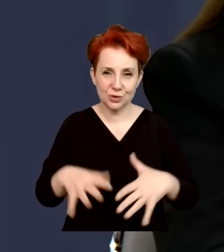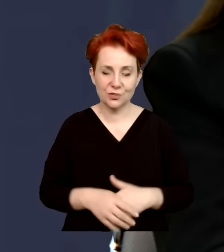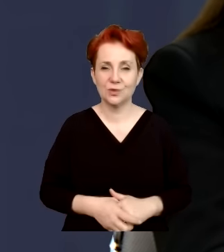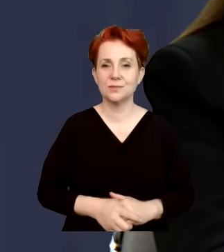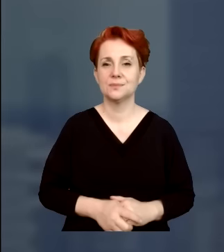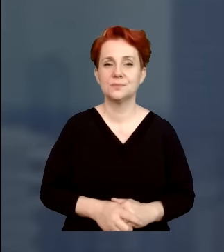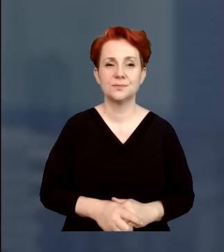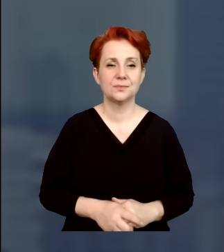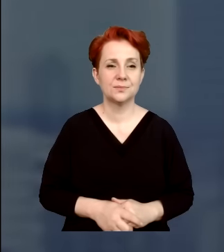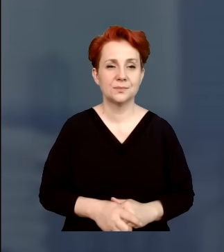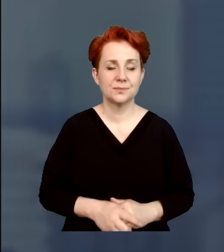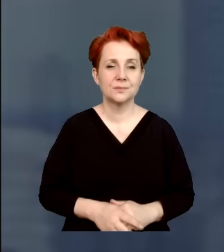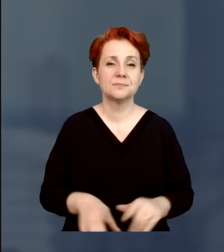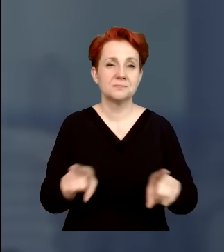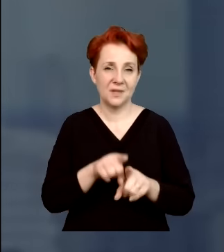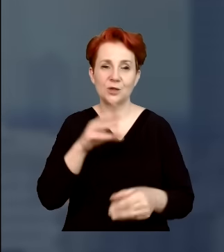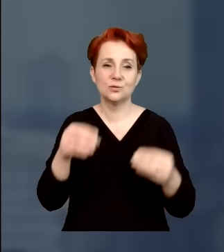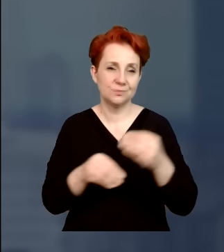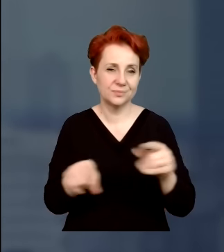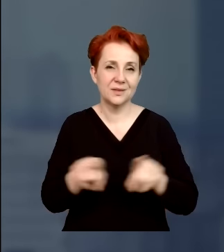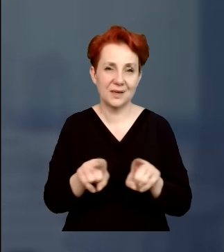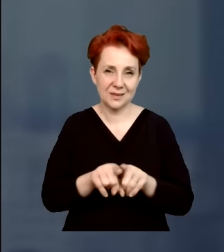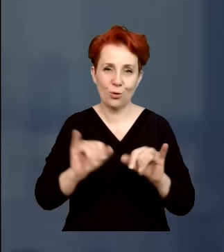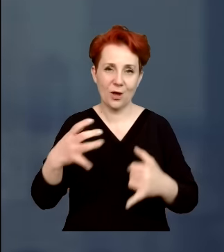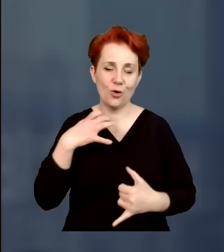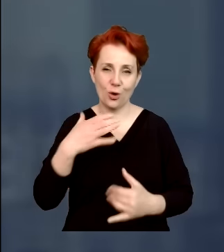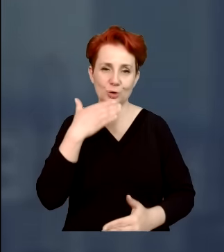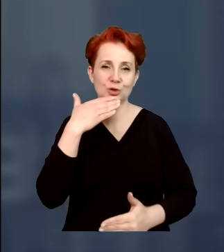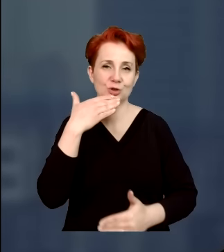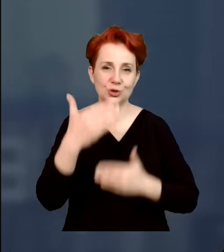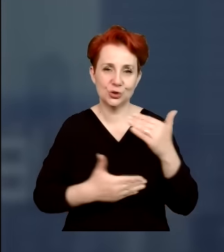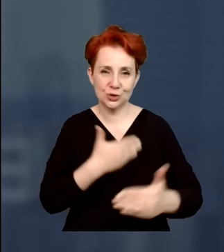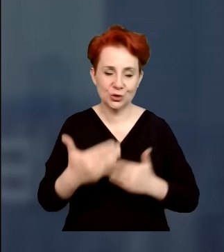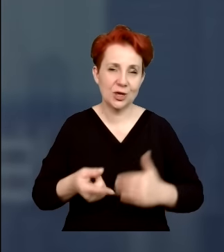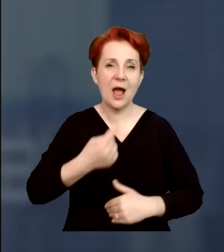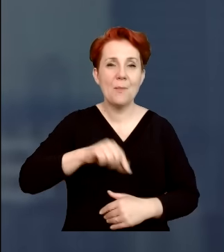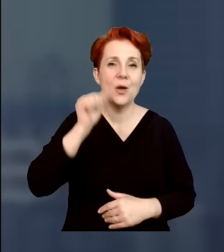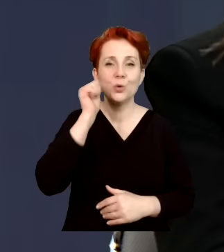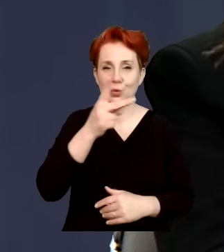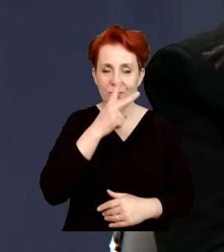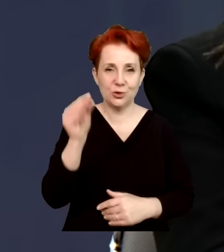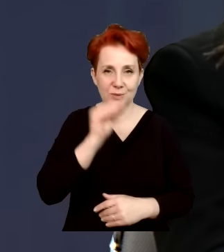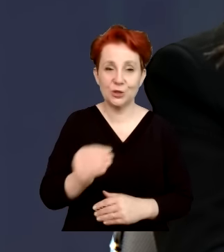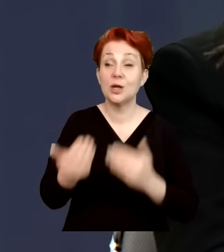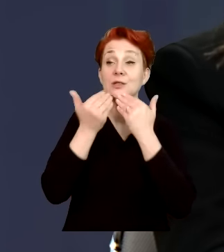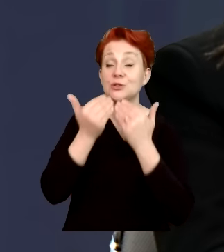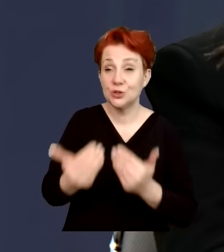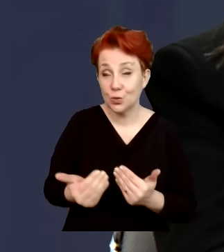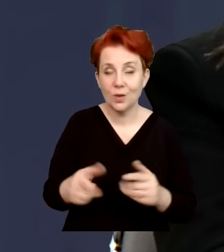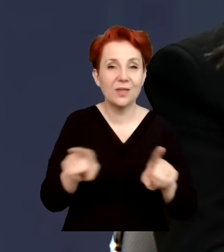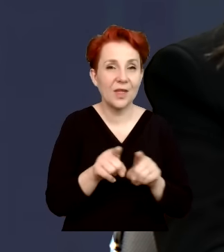świąt. Ja też się przyłączam razem z moimi gośćmi, choć my widzimy się. Wszystkich życzę. Oczywiście jutro. Dziękuję bardzo państwu i państwu też